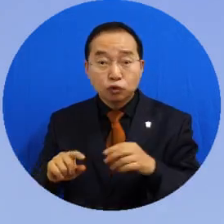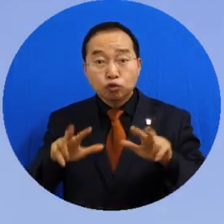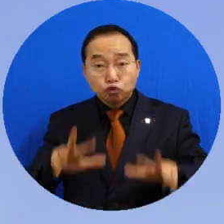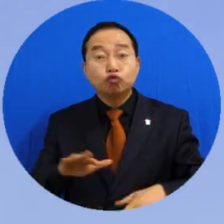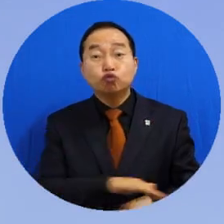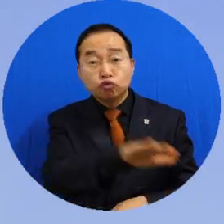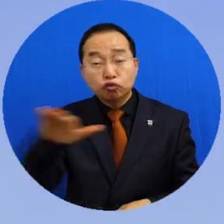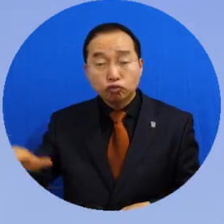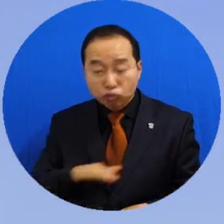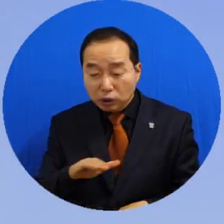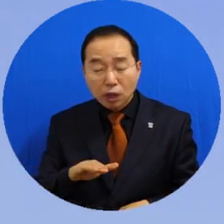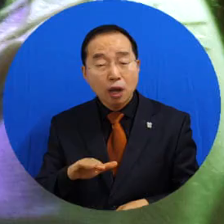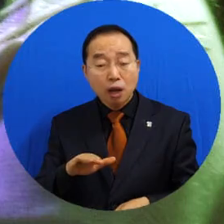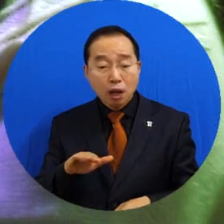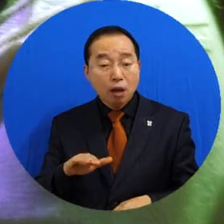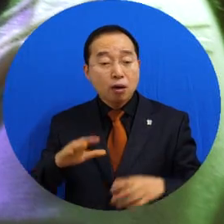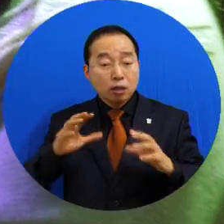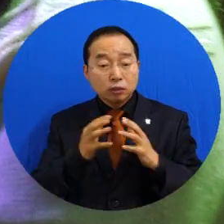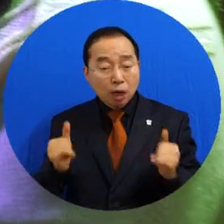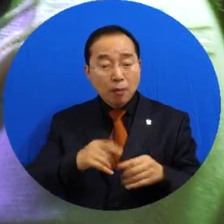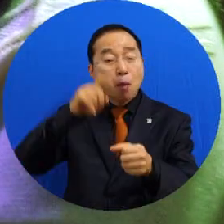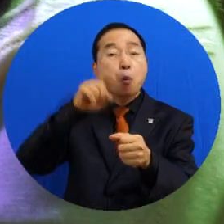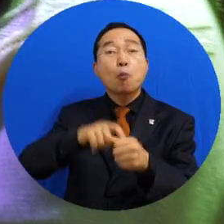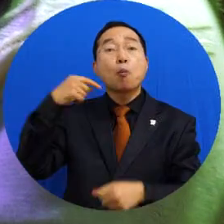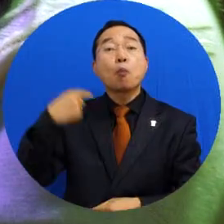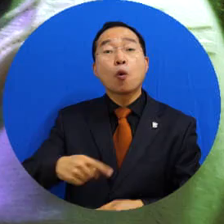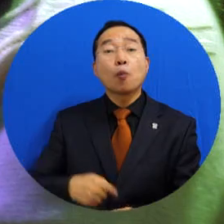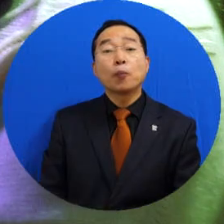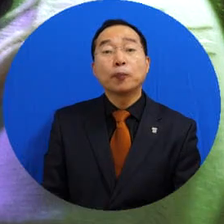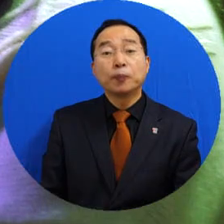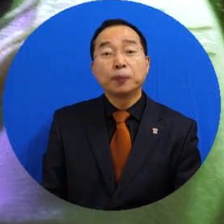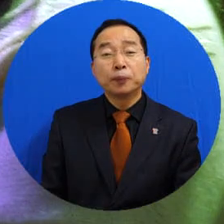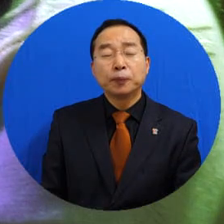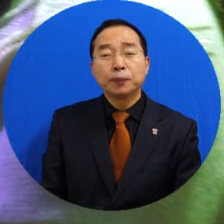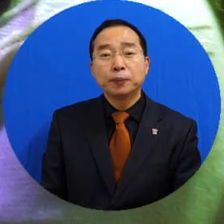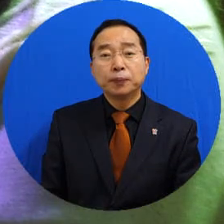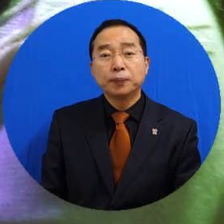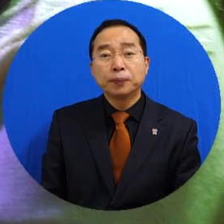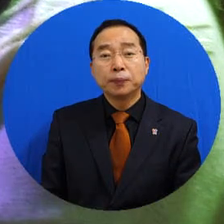세대적 사명은 뭐냐? 우리의 세대적 사명은 뭘까요?